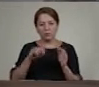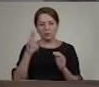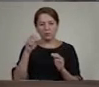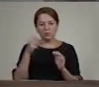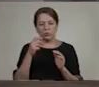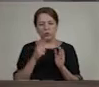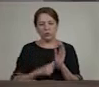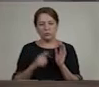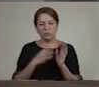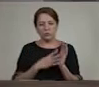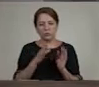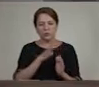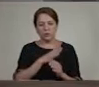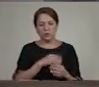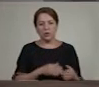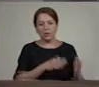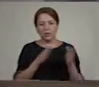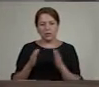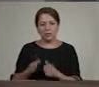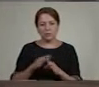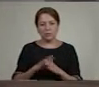57379 ekan. Keyingisiga o'tamiz.